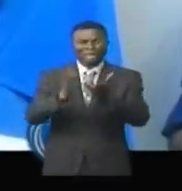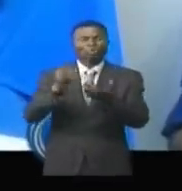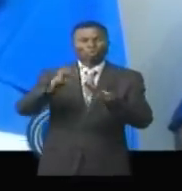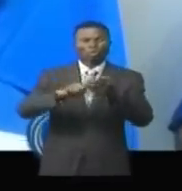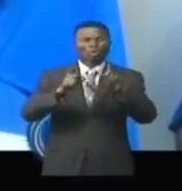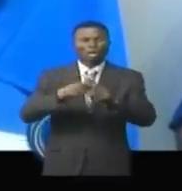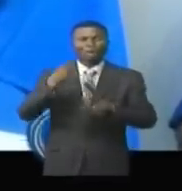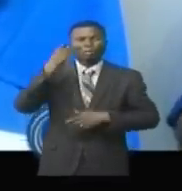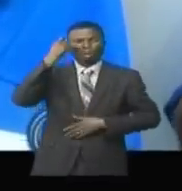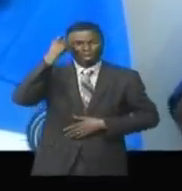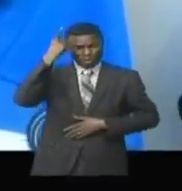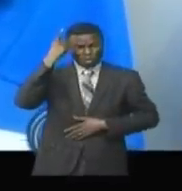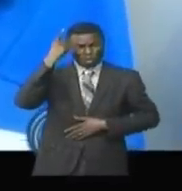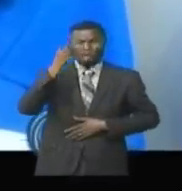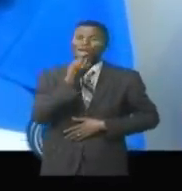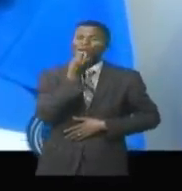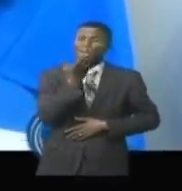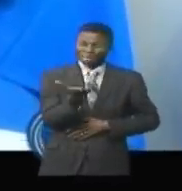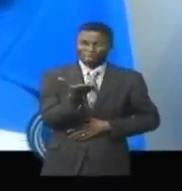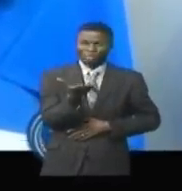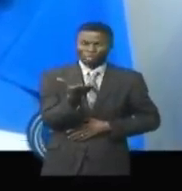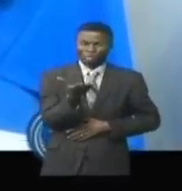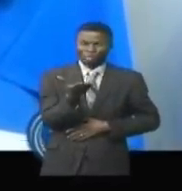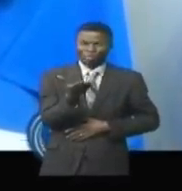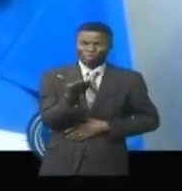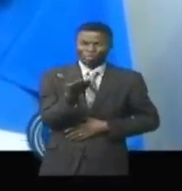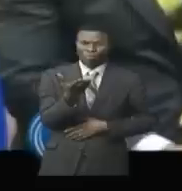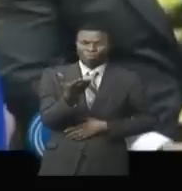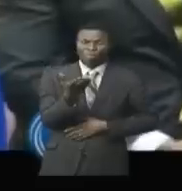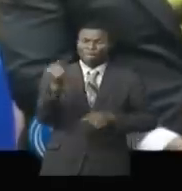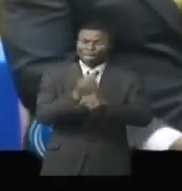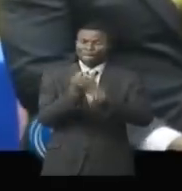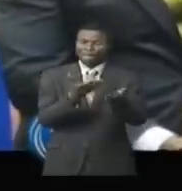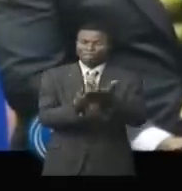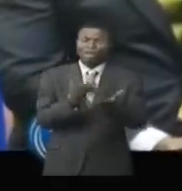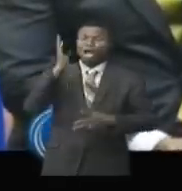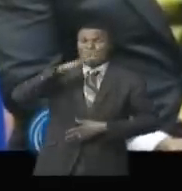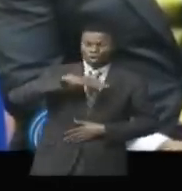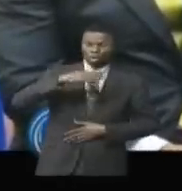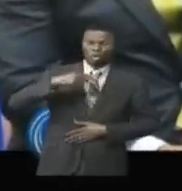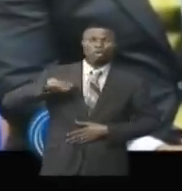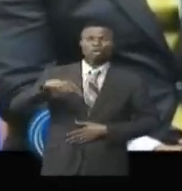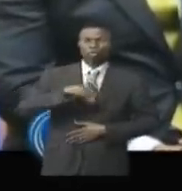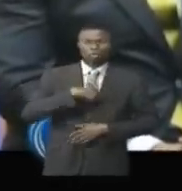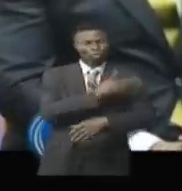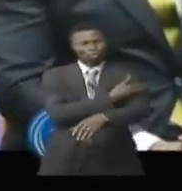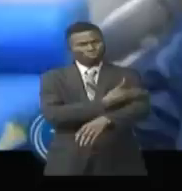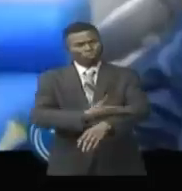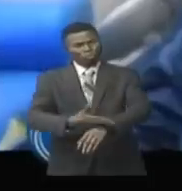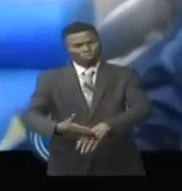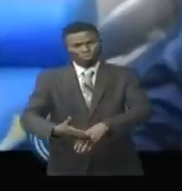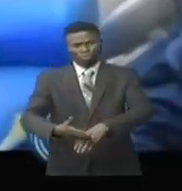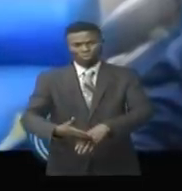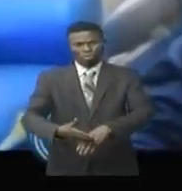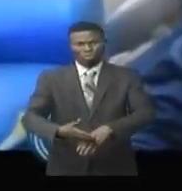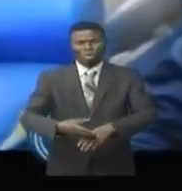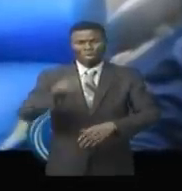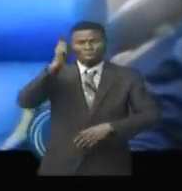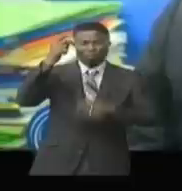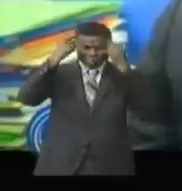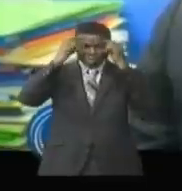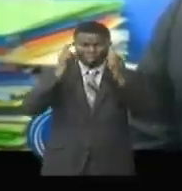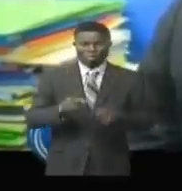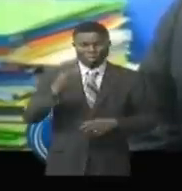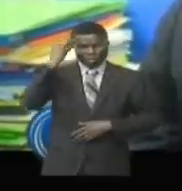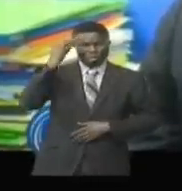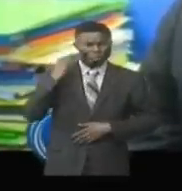que si cette procédure échoue, nous allons tout droit vers deux décisions. La première décision, le ministre